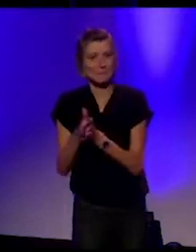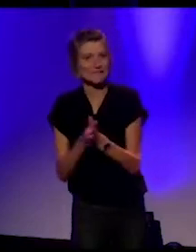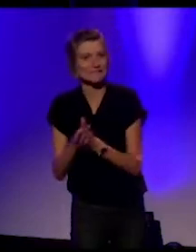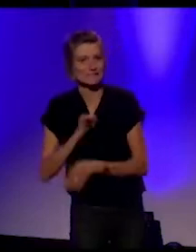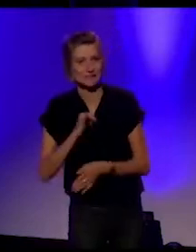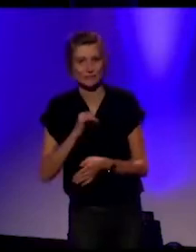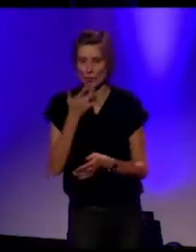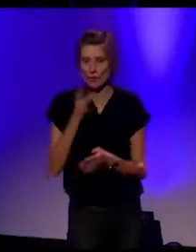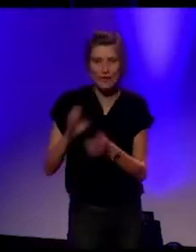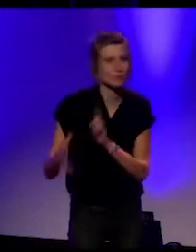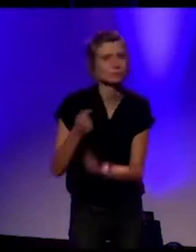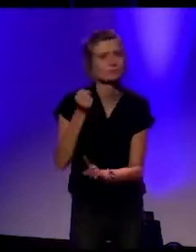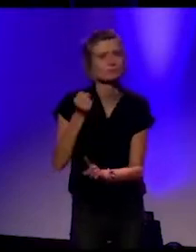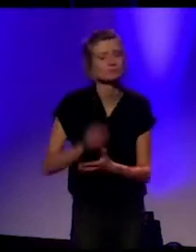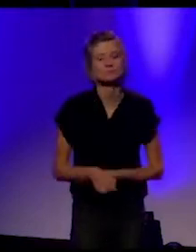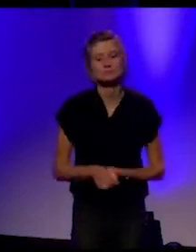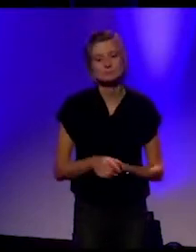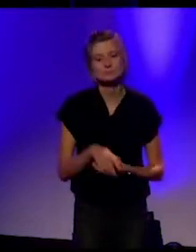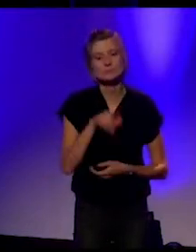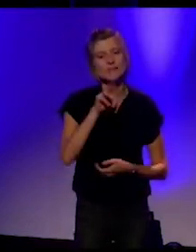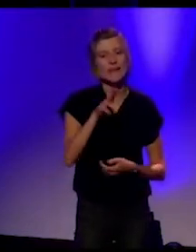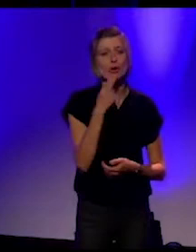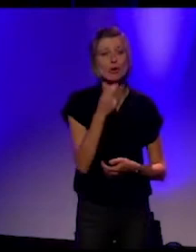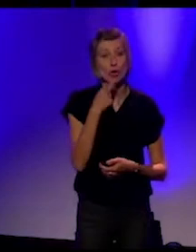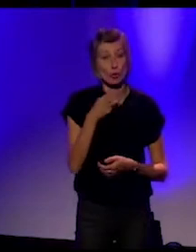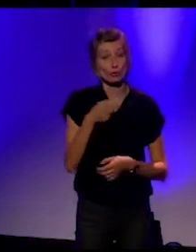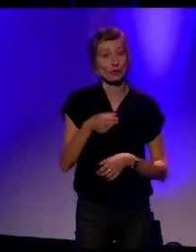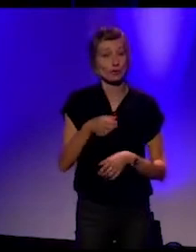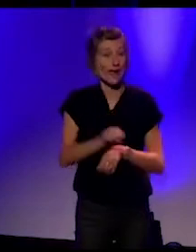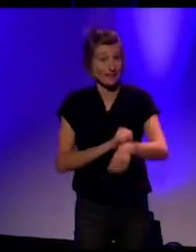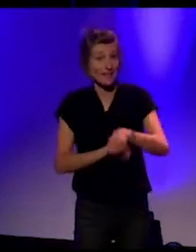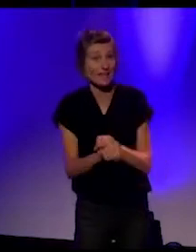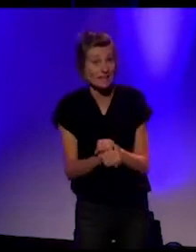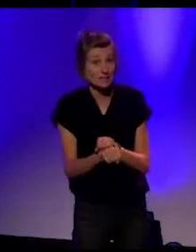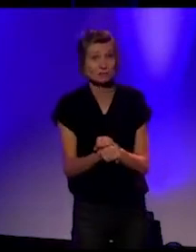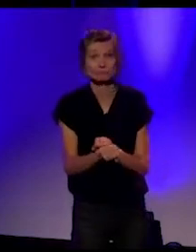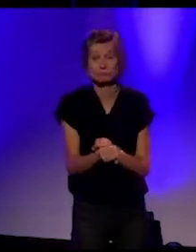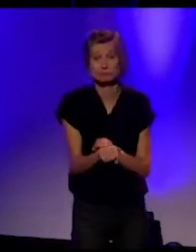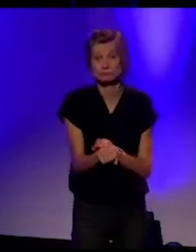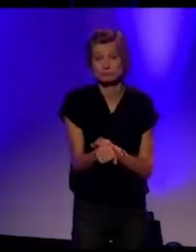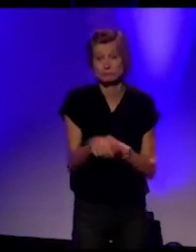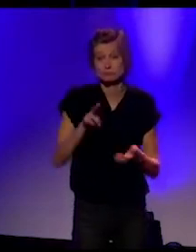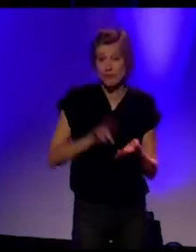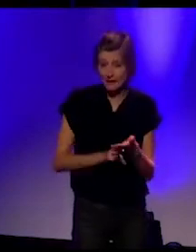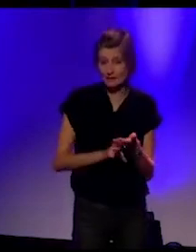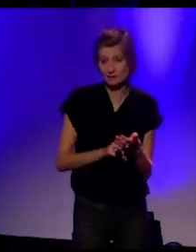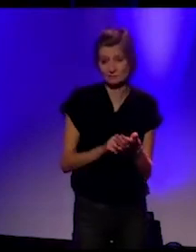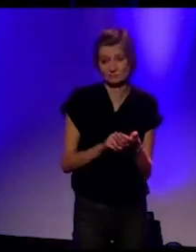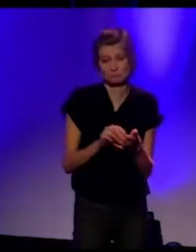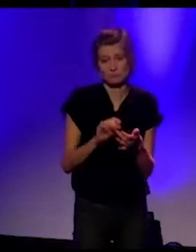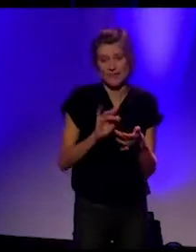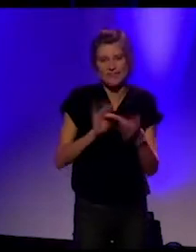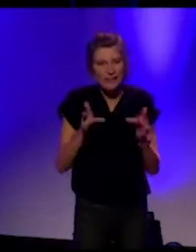Wat rest ons nog als opdracht? Dat is KU Leuven Engage echt uitbouwen als een netwerkstructuur die verbinding zoekt tussen al